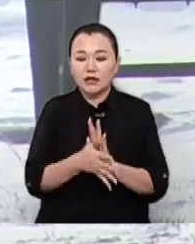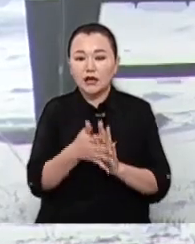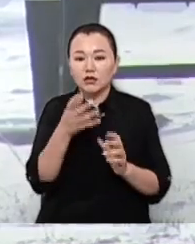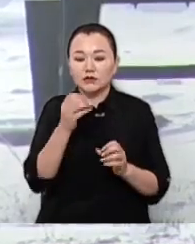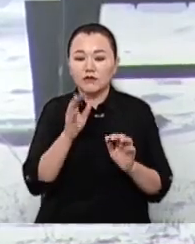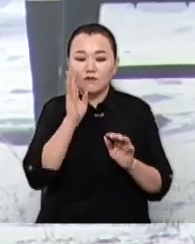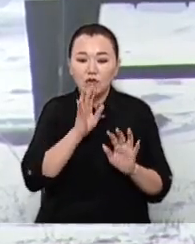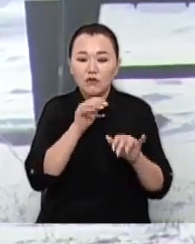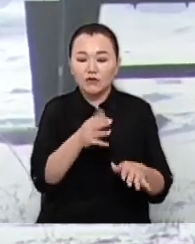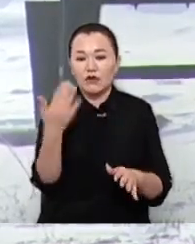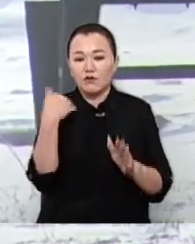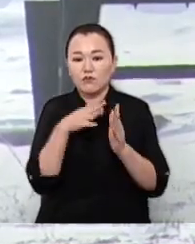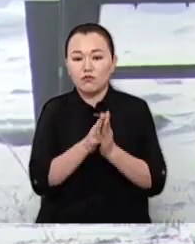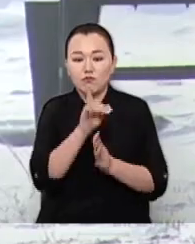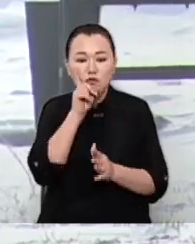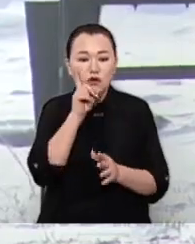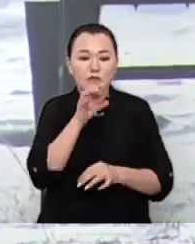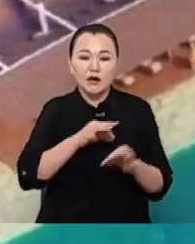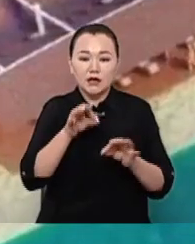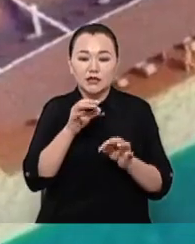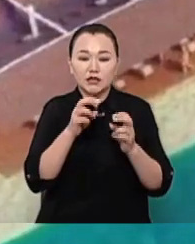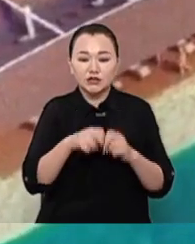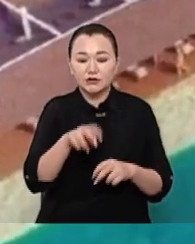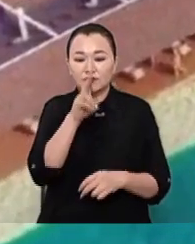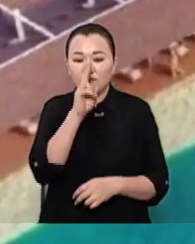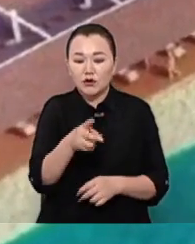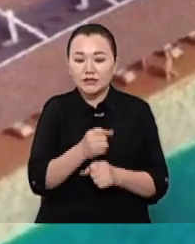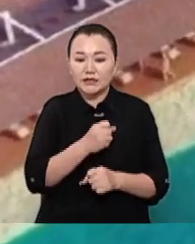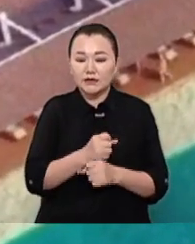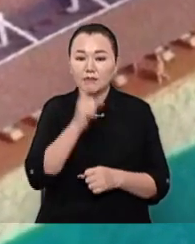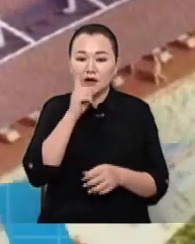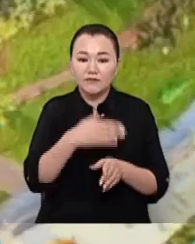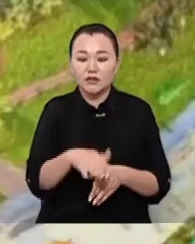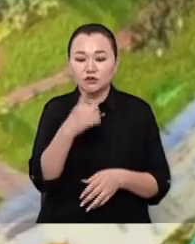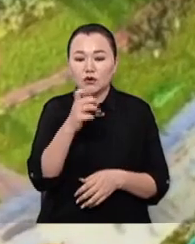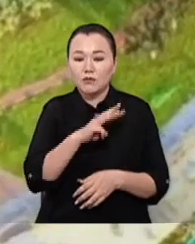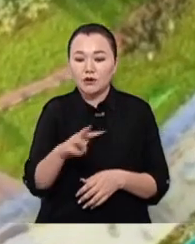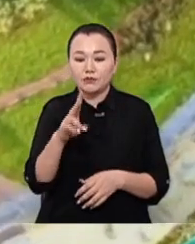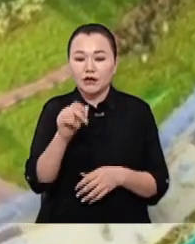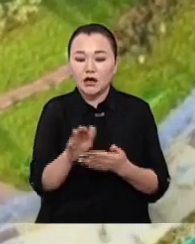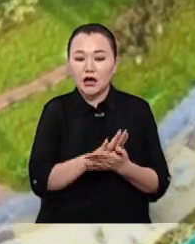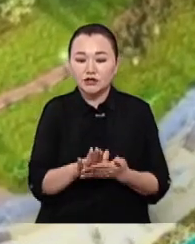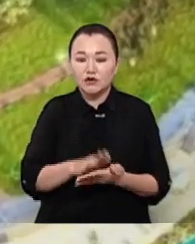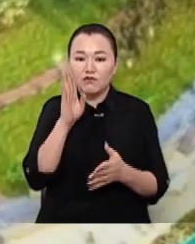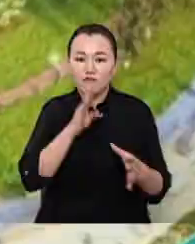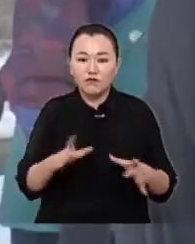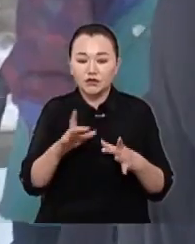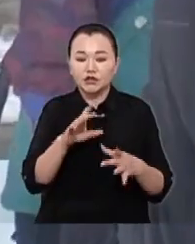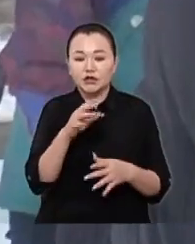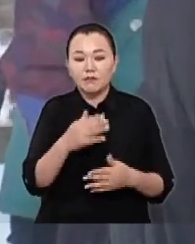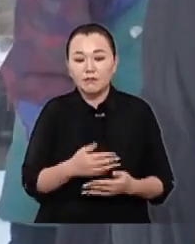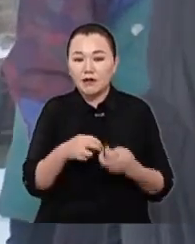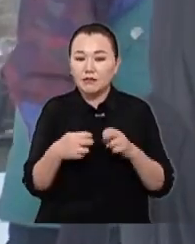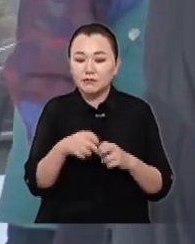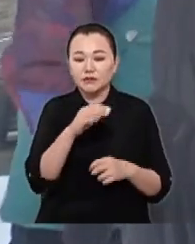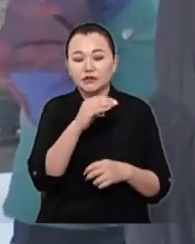Набережную же уже давно просит молодежь. Проект рассчитан на 2 года. Пока выделено только 100 миллионов на очистку озера. Проблемы же ТЭЦ должен